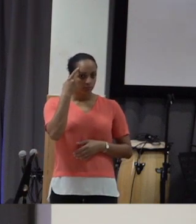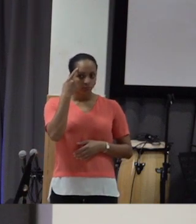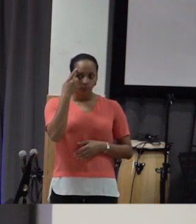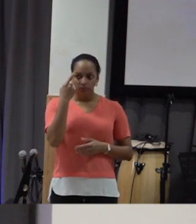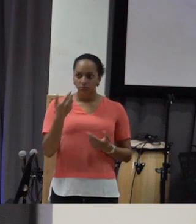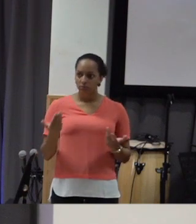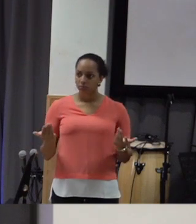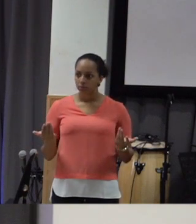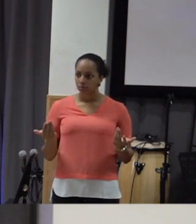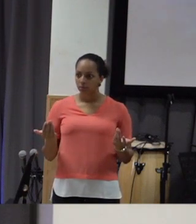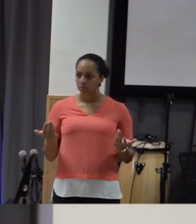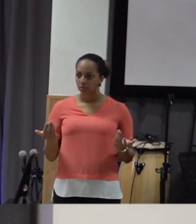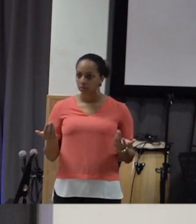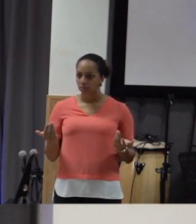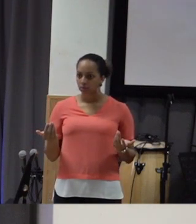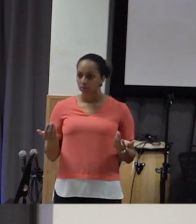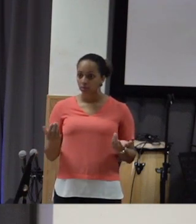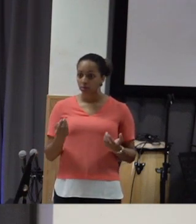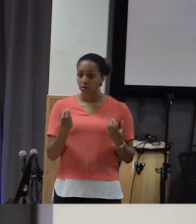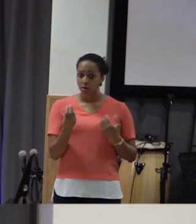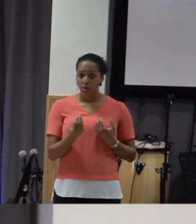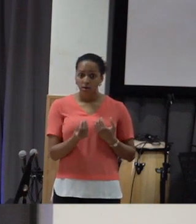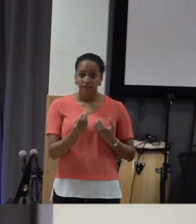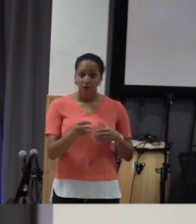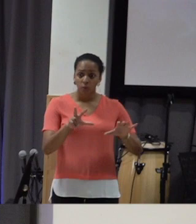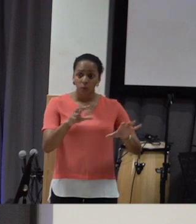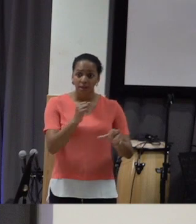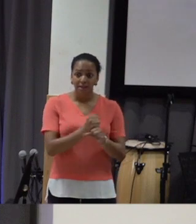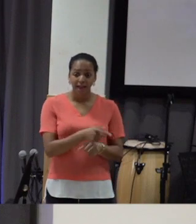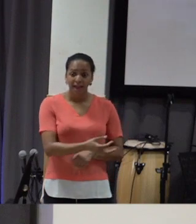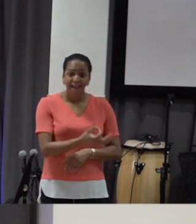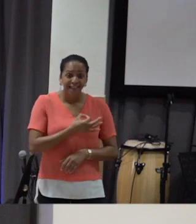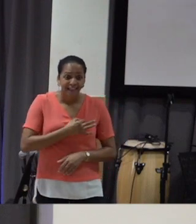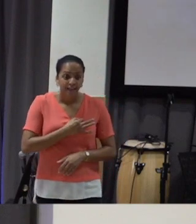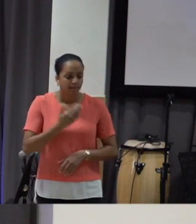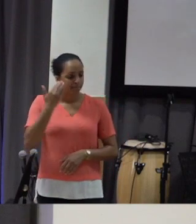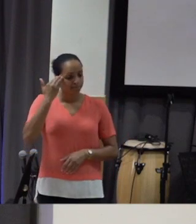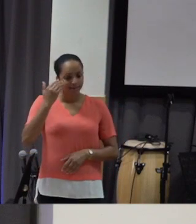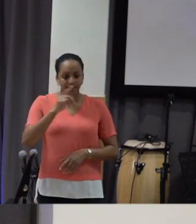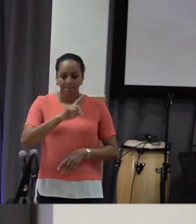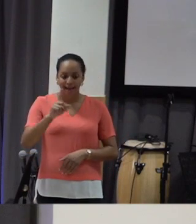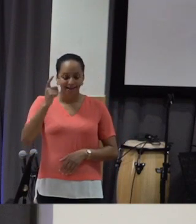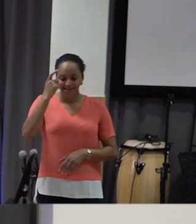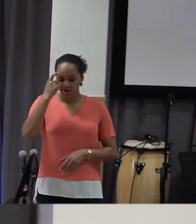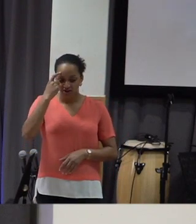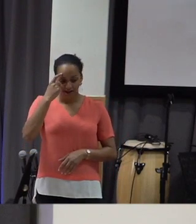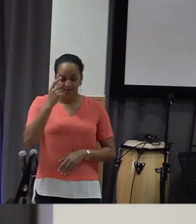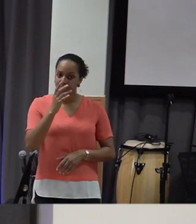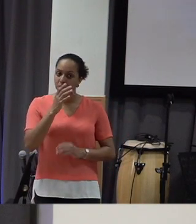Ici, un enfant de 8 ans a compris que le manque de sagesse était un obstacle à nos prières. Est-ce que tu as compris ça, mon frère, ma